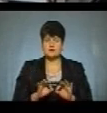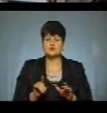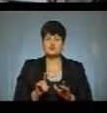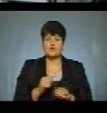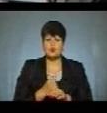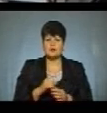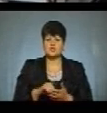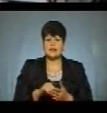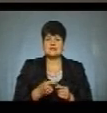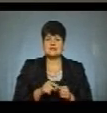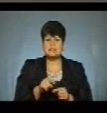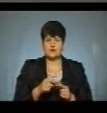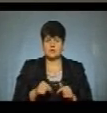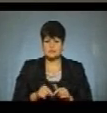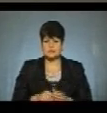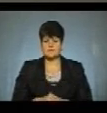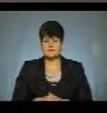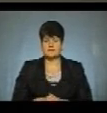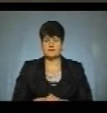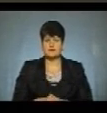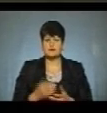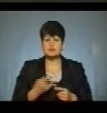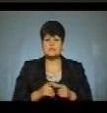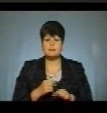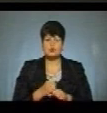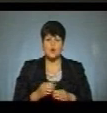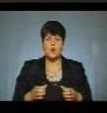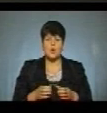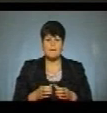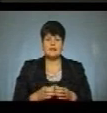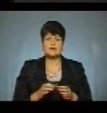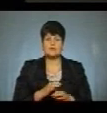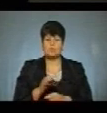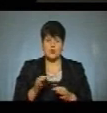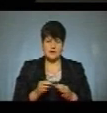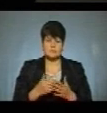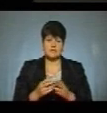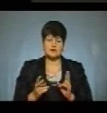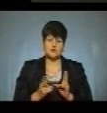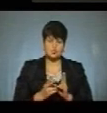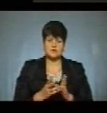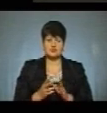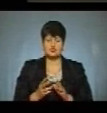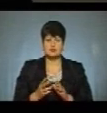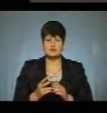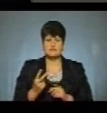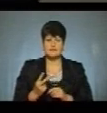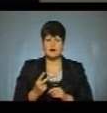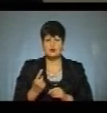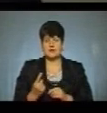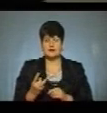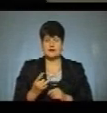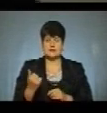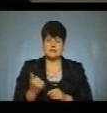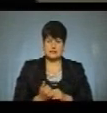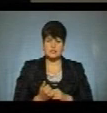цієї організації. Зазвичай, якщо це працює якась команда над якимось проектом, це там зустрічі, там 2-1 раз на тиждень, де з